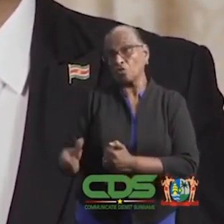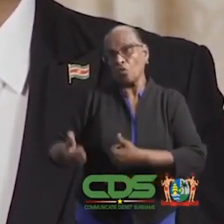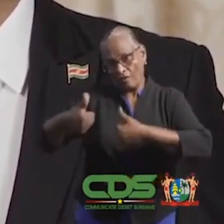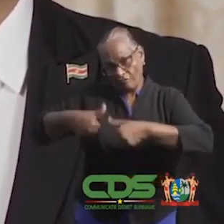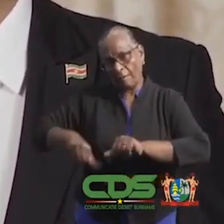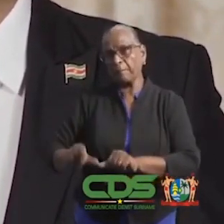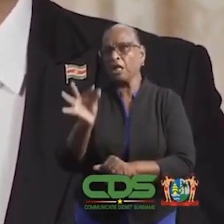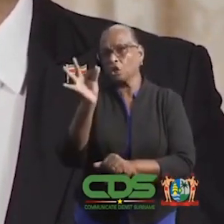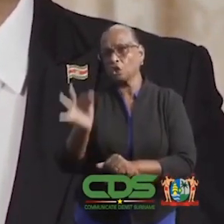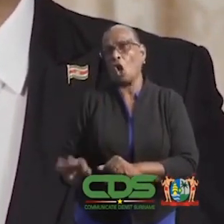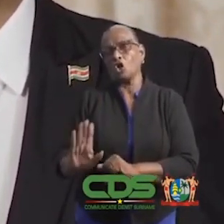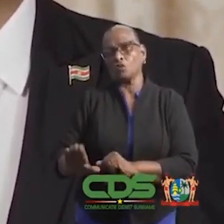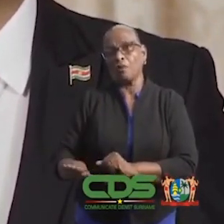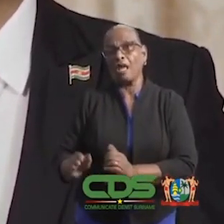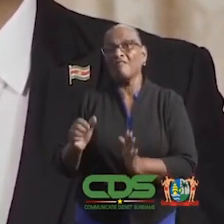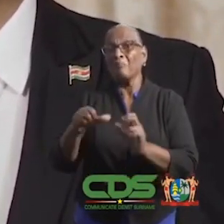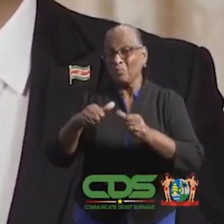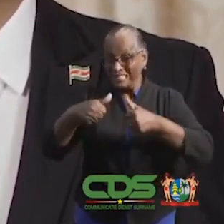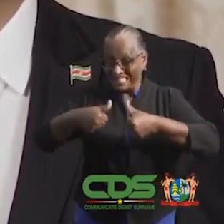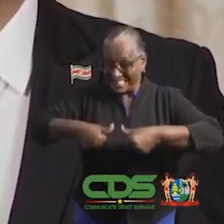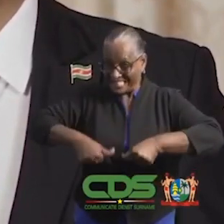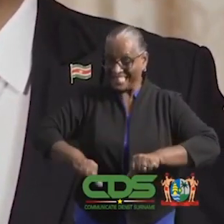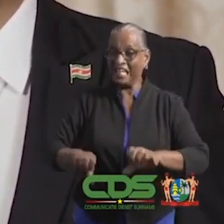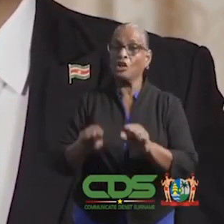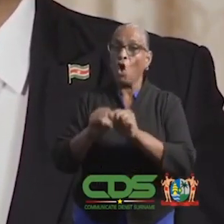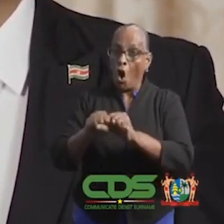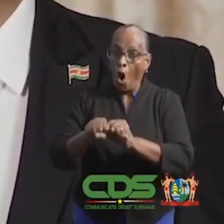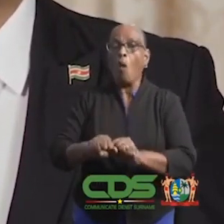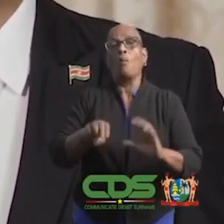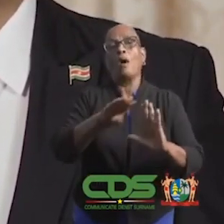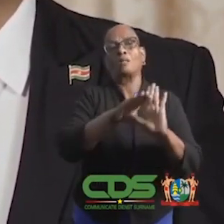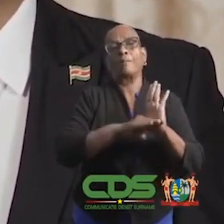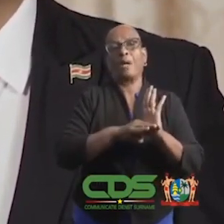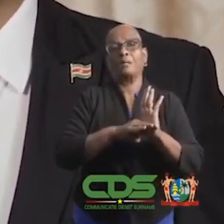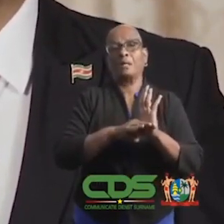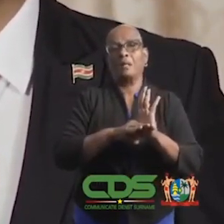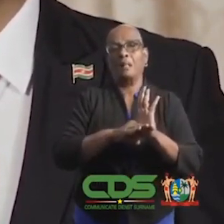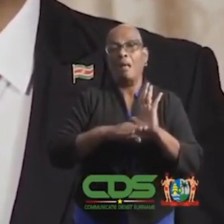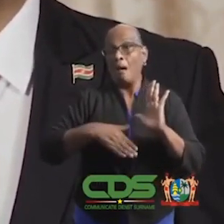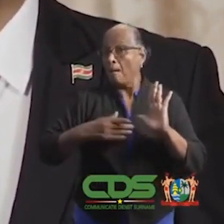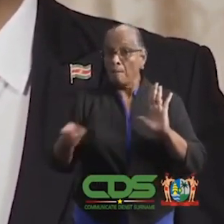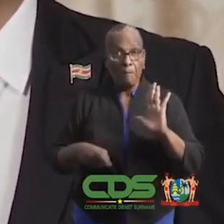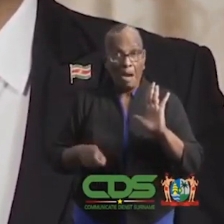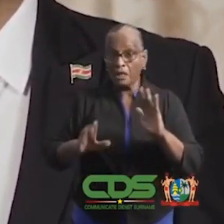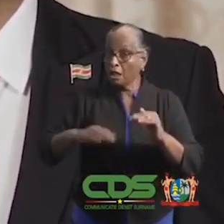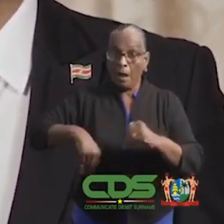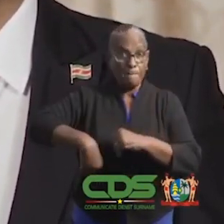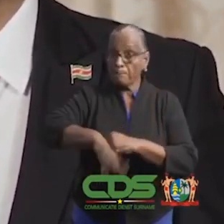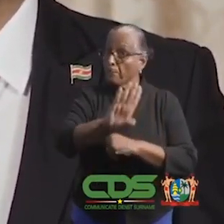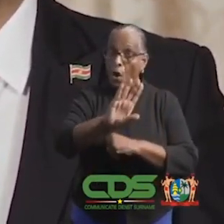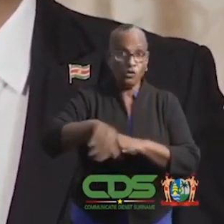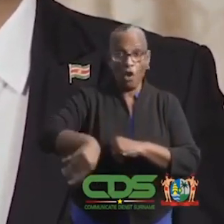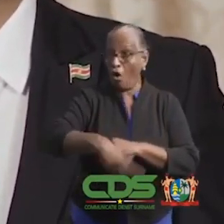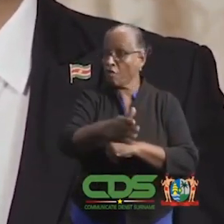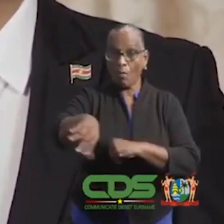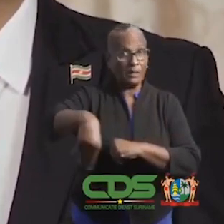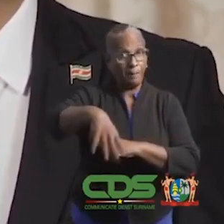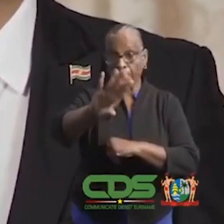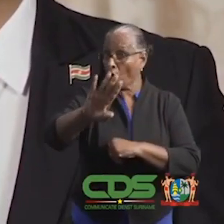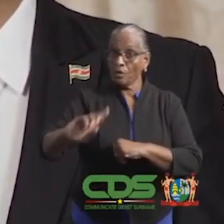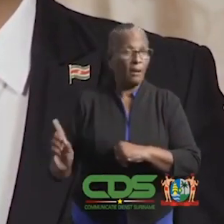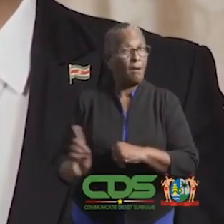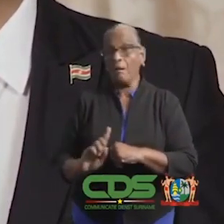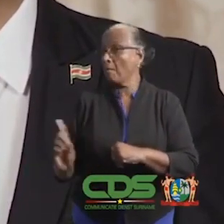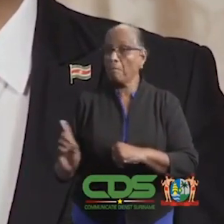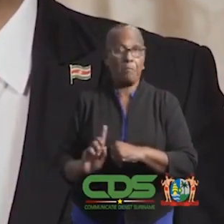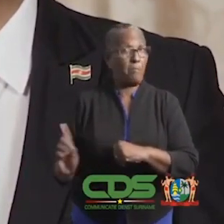blijven, dienen zich strikt te houden aan de maatregelen. Het is hun verboden om zich buiten hun woning of verblijfsgelegenheden